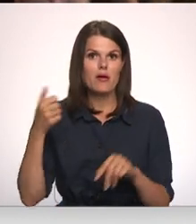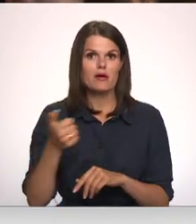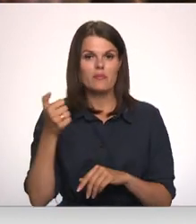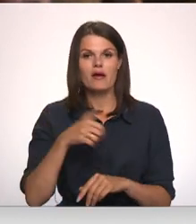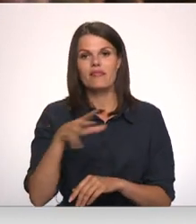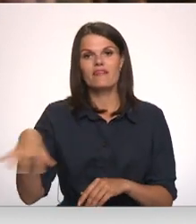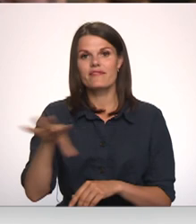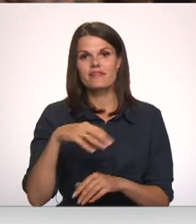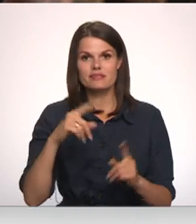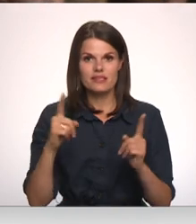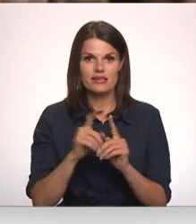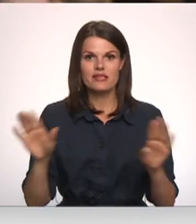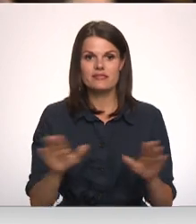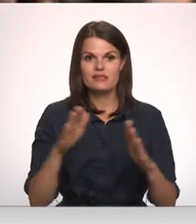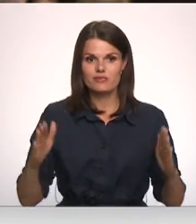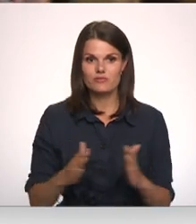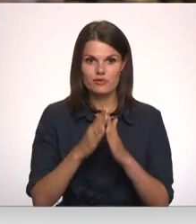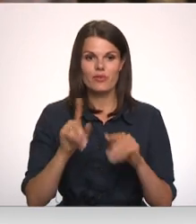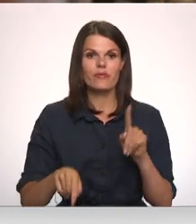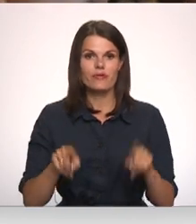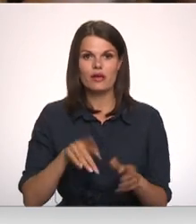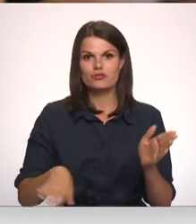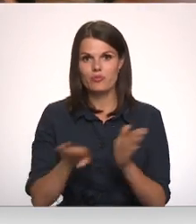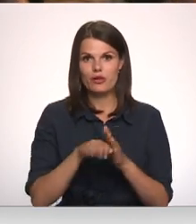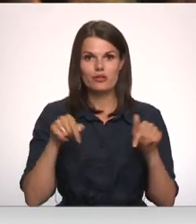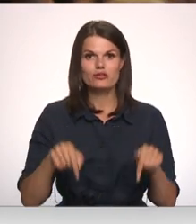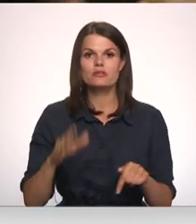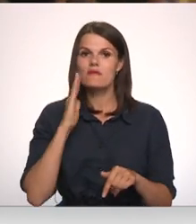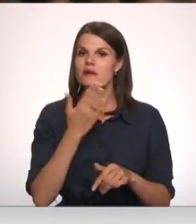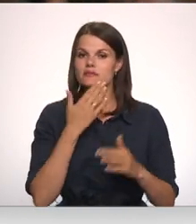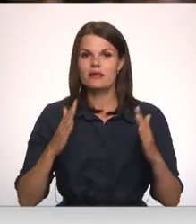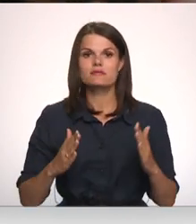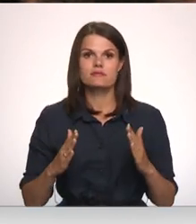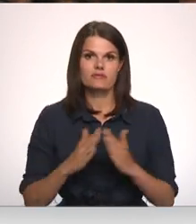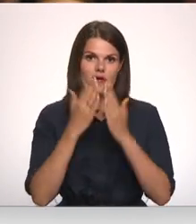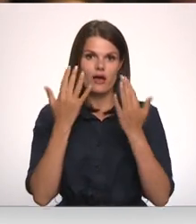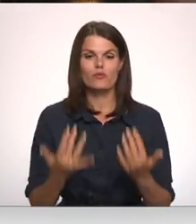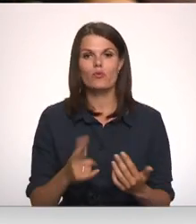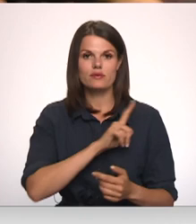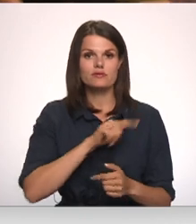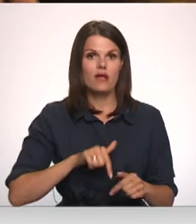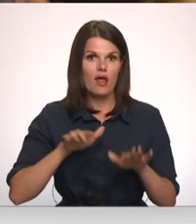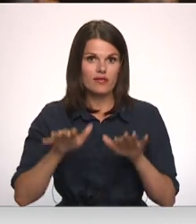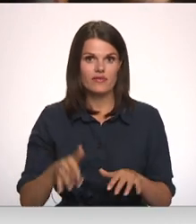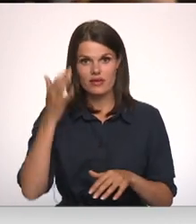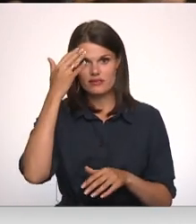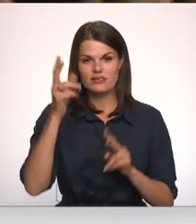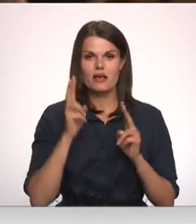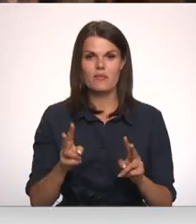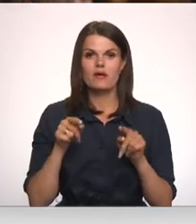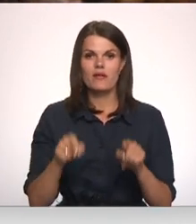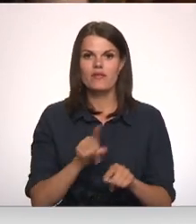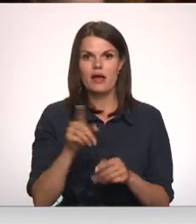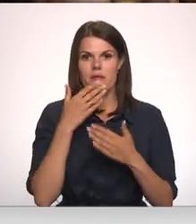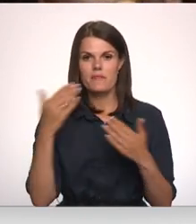un daži arī piedalīsies jau šīs vasaras pasākumos Latvijā. Tā kā, nu, ceram, ka tā ir pēdējā ziema, kad mēs darām